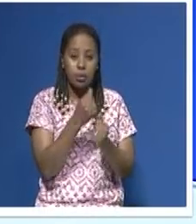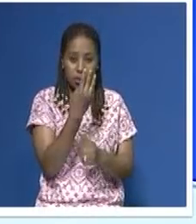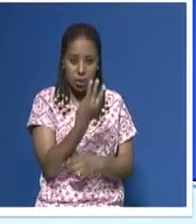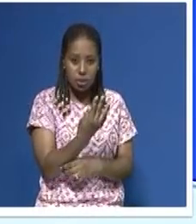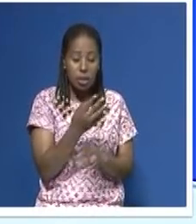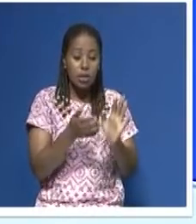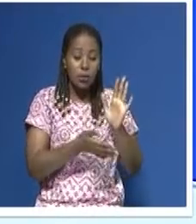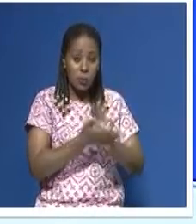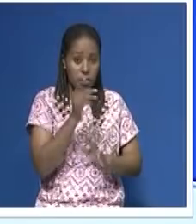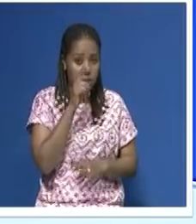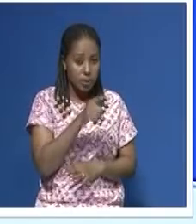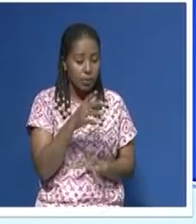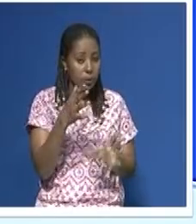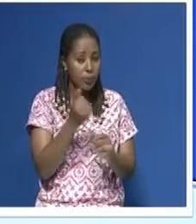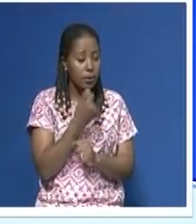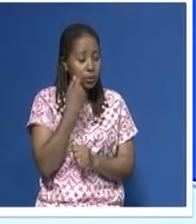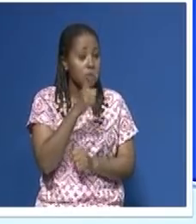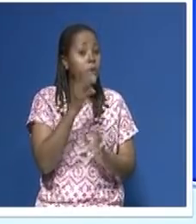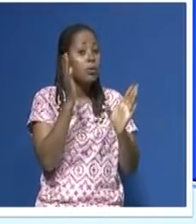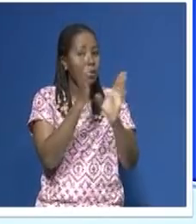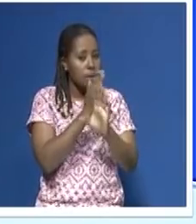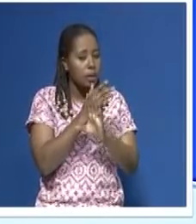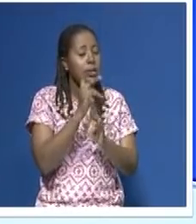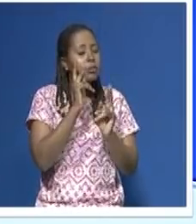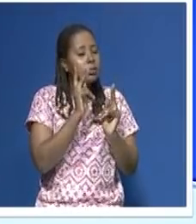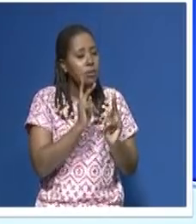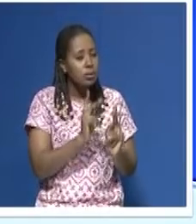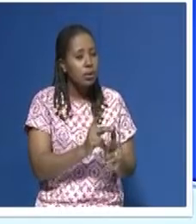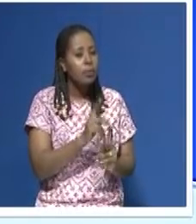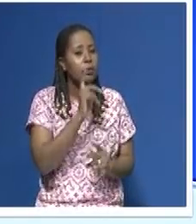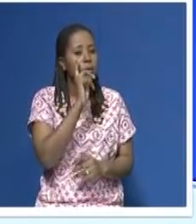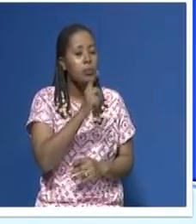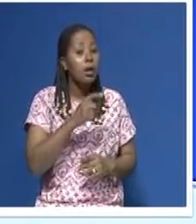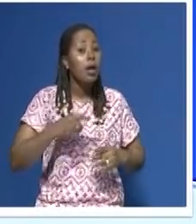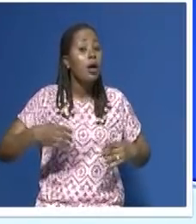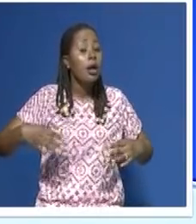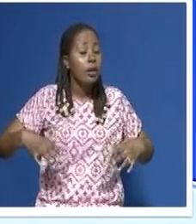14 kuanzia pale ambapo ameanza kuonyesha hizo dalili, endapo alikuwa